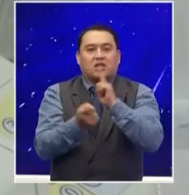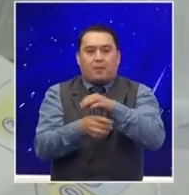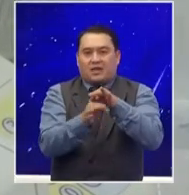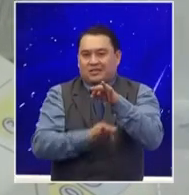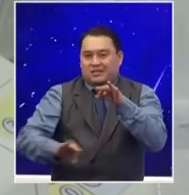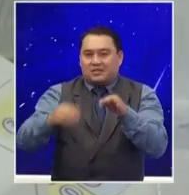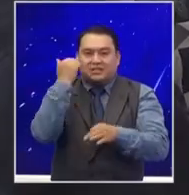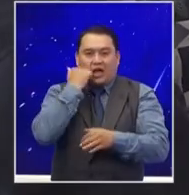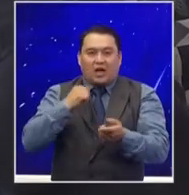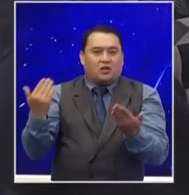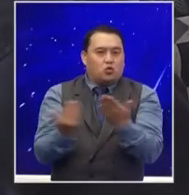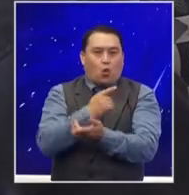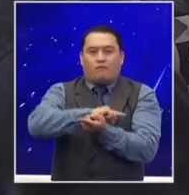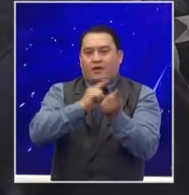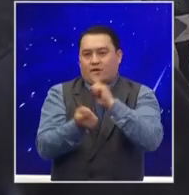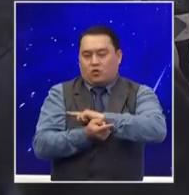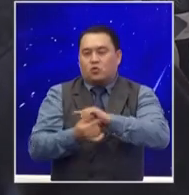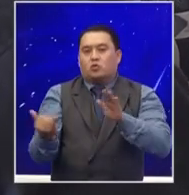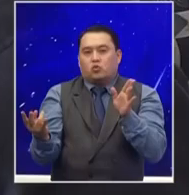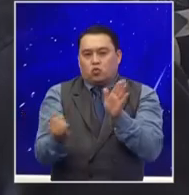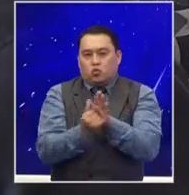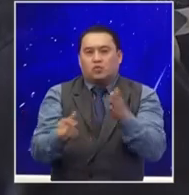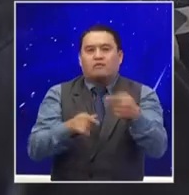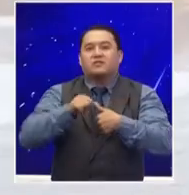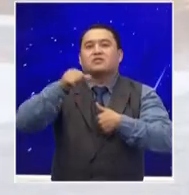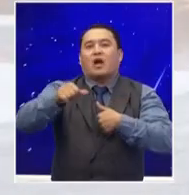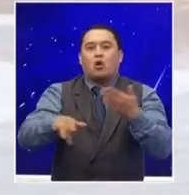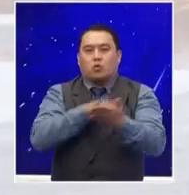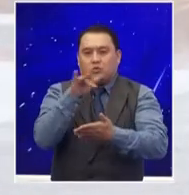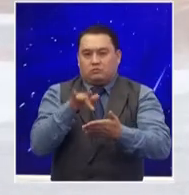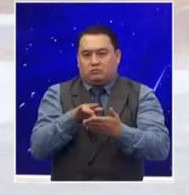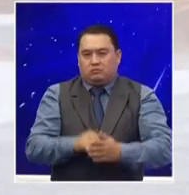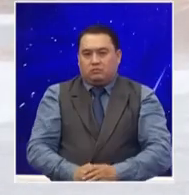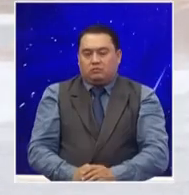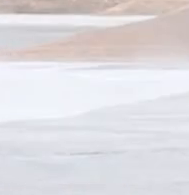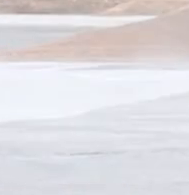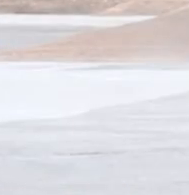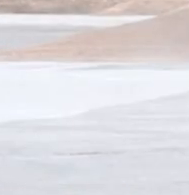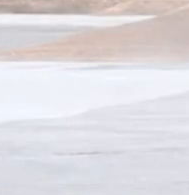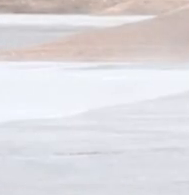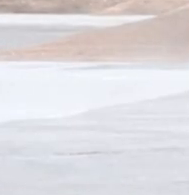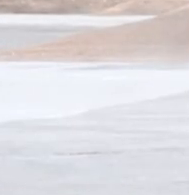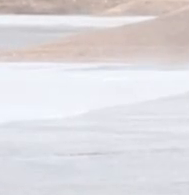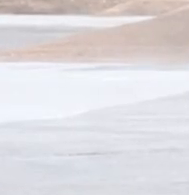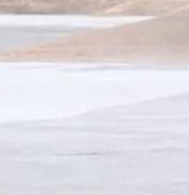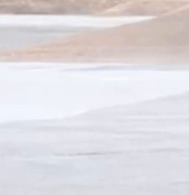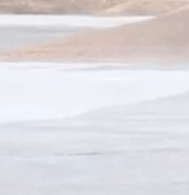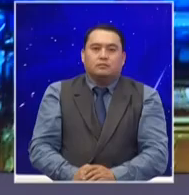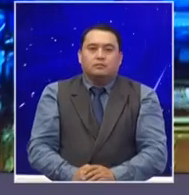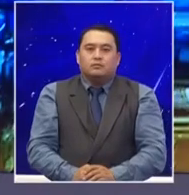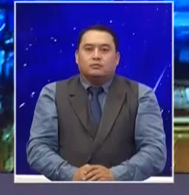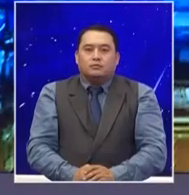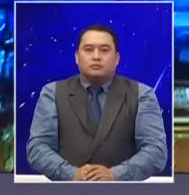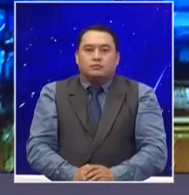очистного сооружения на новое, которое будет расположено за городской чертой. Рустам Аралбаев, Ержан Дюсен, телеканал ЖЦУ.